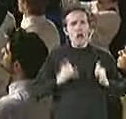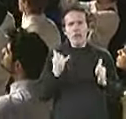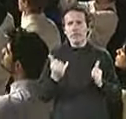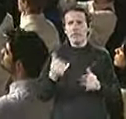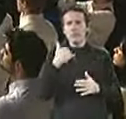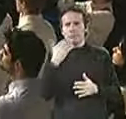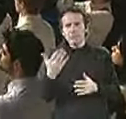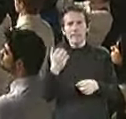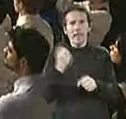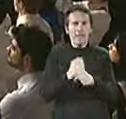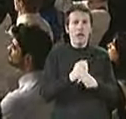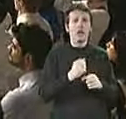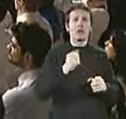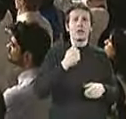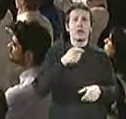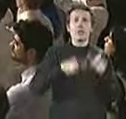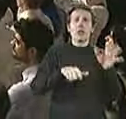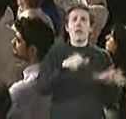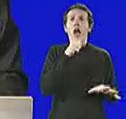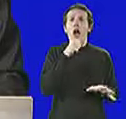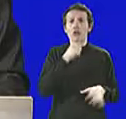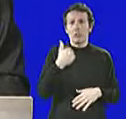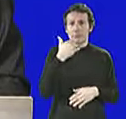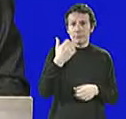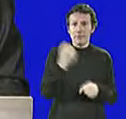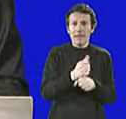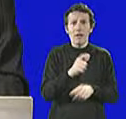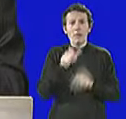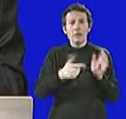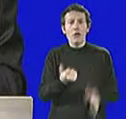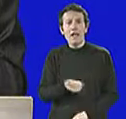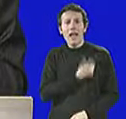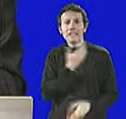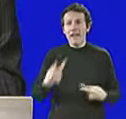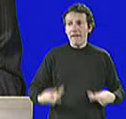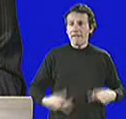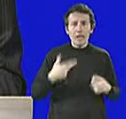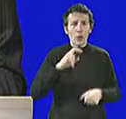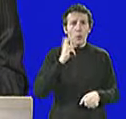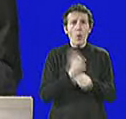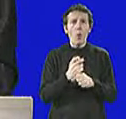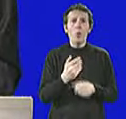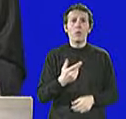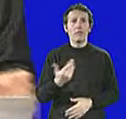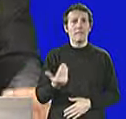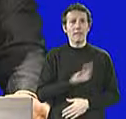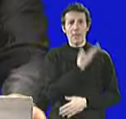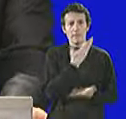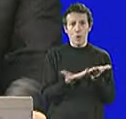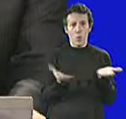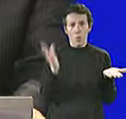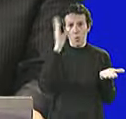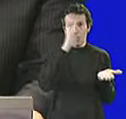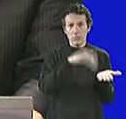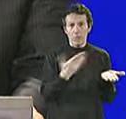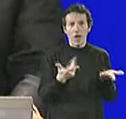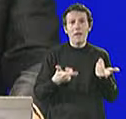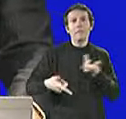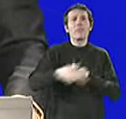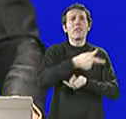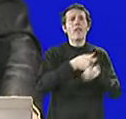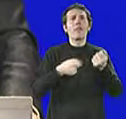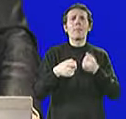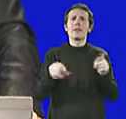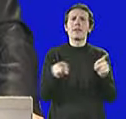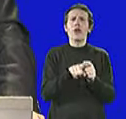sont trop âgés, pour ceux que les accidents de la vie ont durement frappés. On avait oublié que l'économie, ce n'était pas